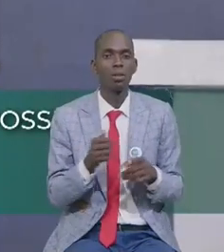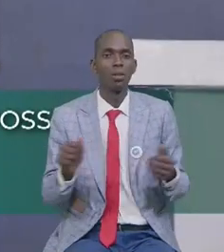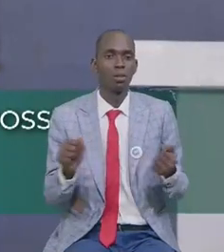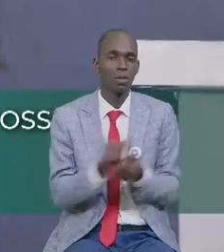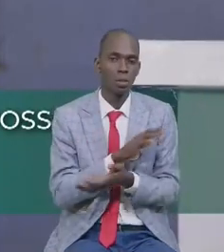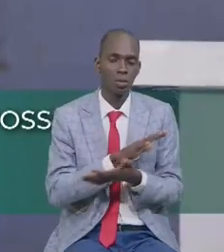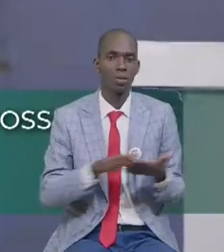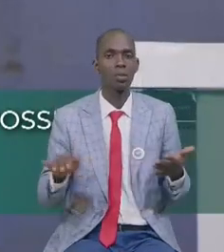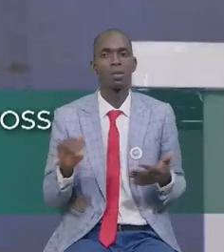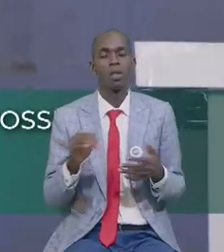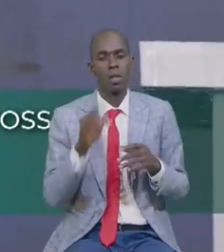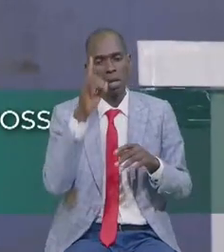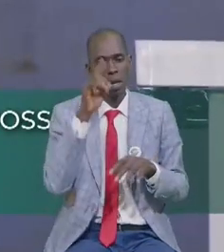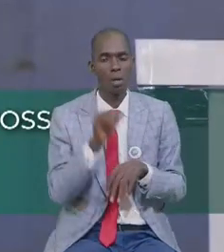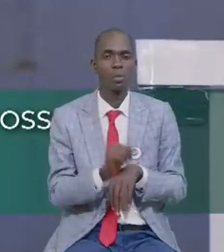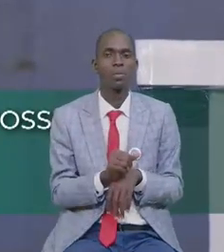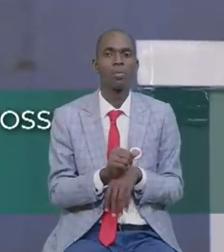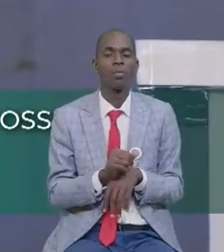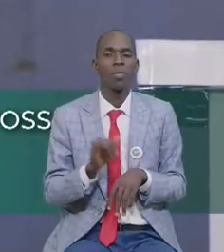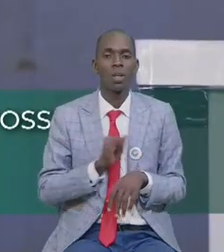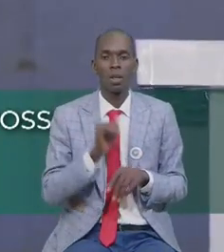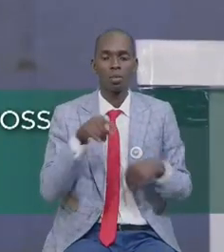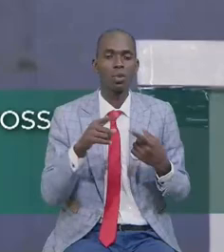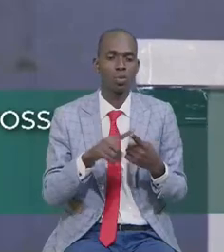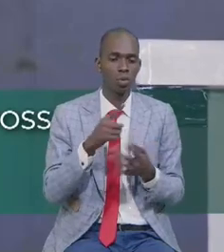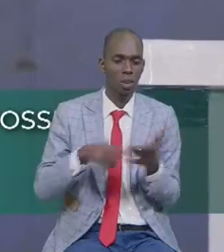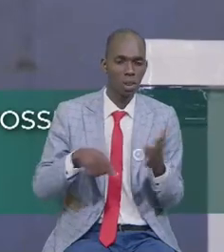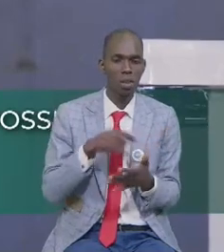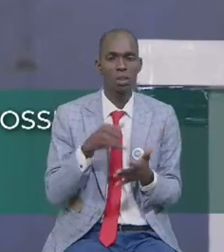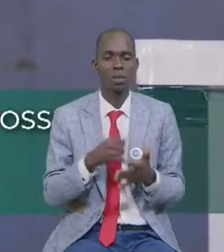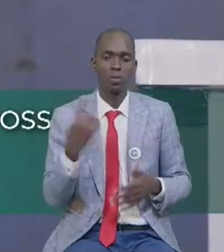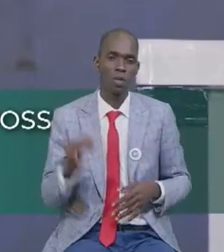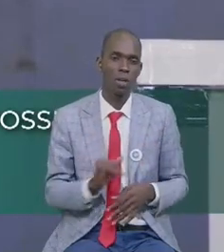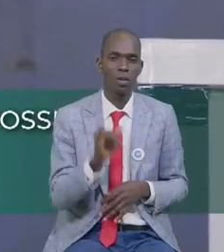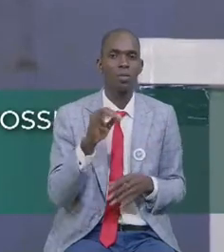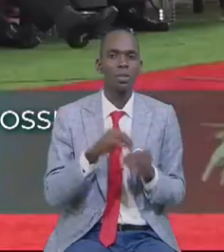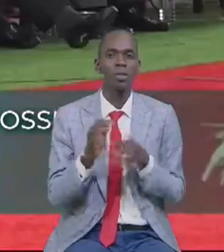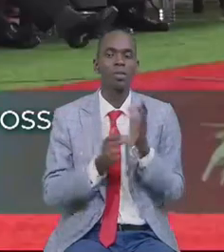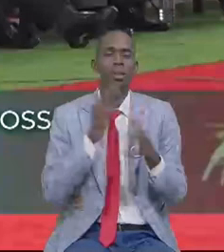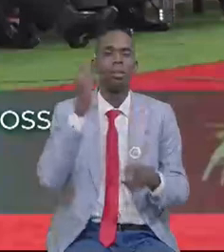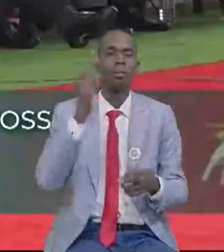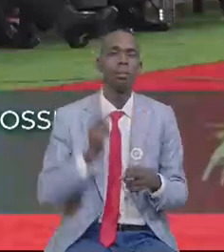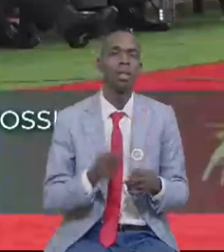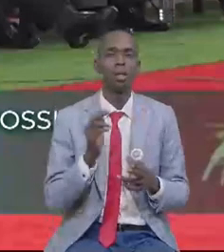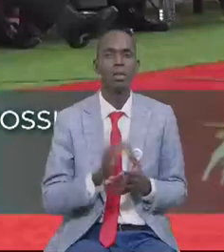à une habitude qui nous détruit. Nous allons annuler cela pour toujours au nom de